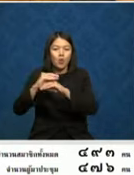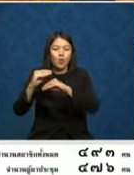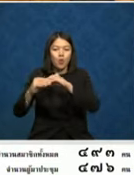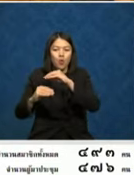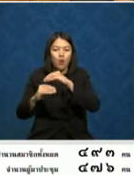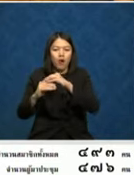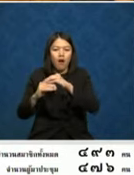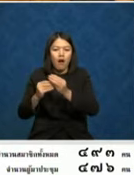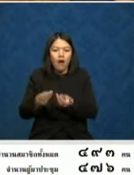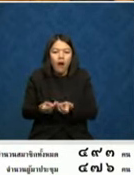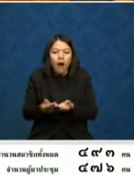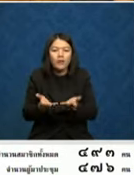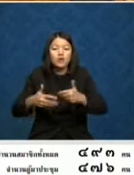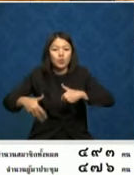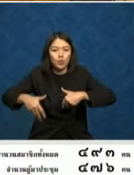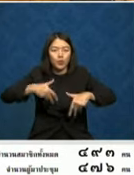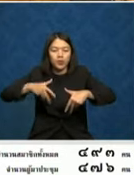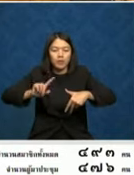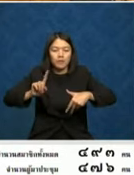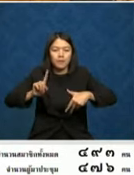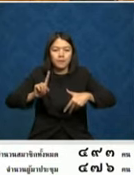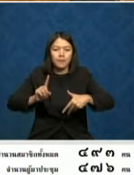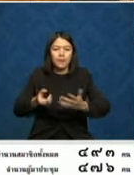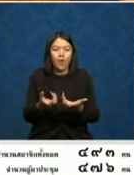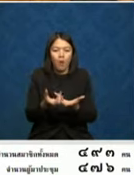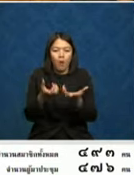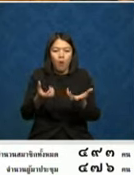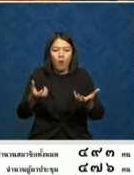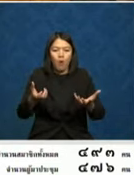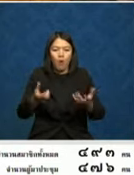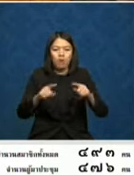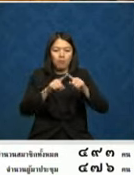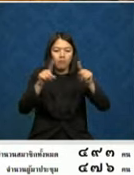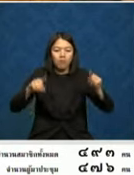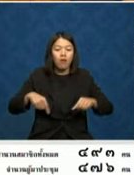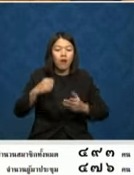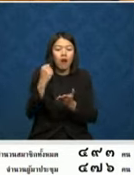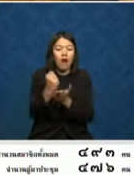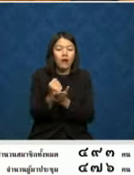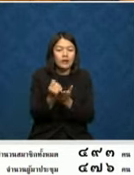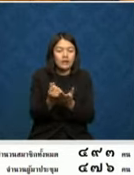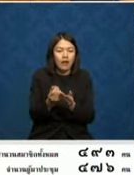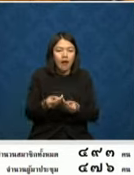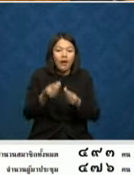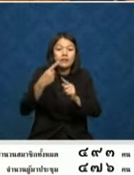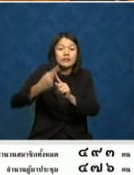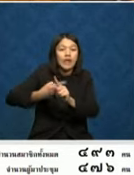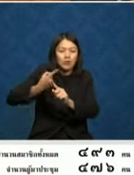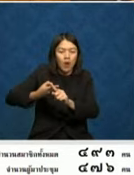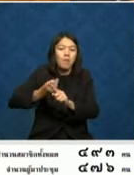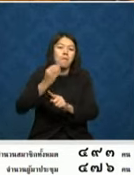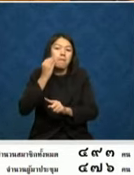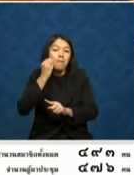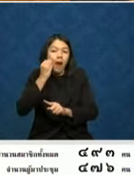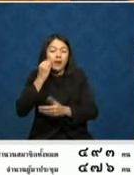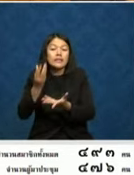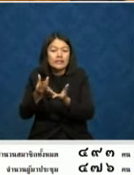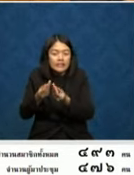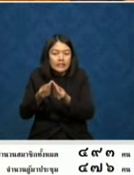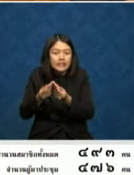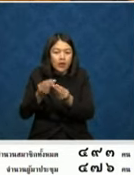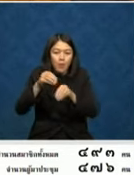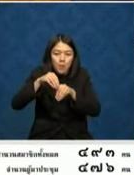ารักษ์เอื้อราษฎร์ซึ่งมีการส่งมอบโฉนดให้พี่น้องประชาชนสามารถเช่าเพื่ออยู่อาศัยเพื่อทำ